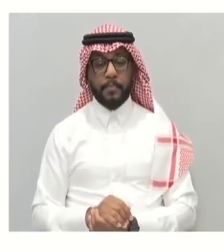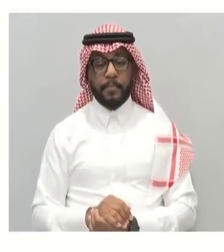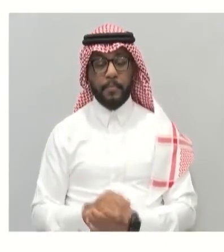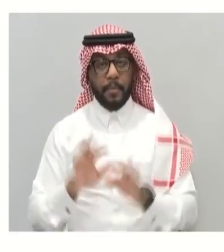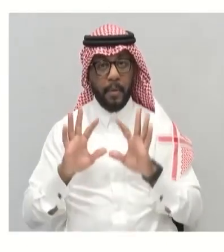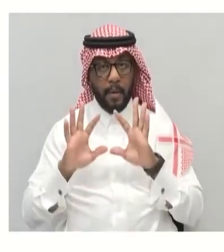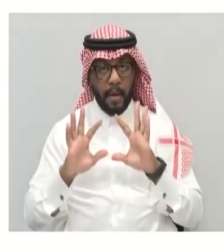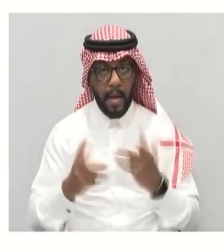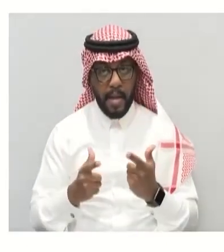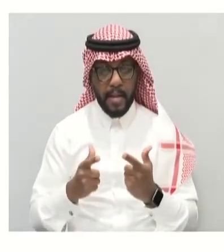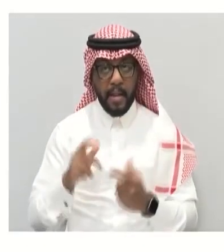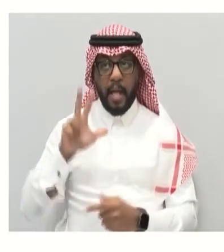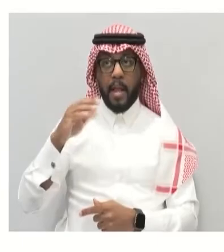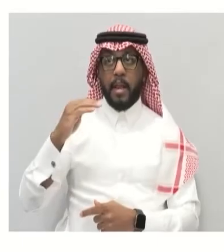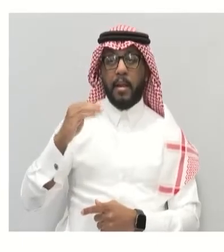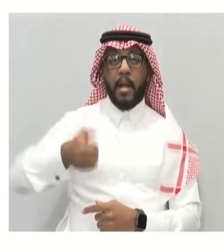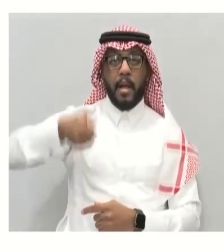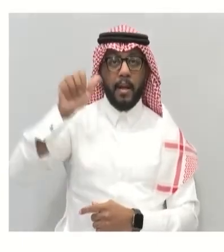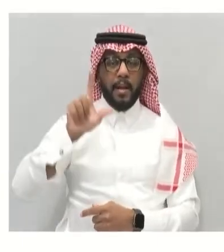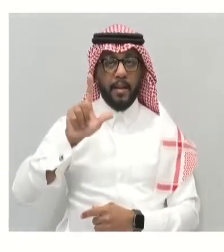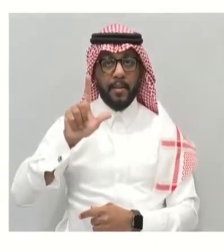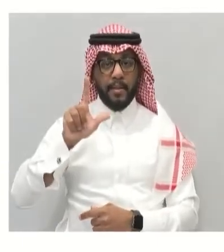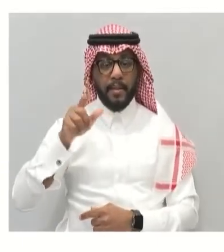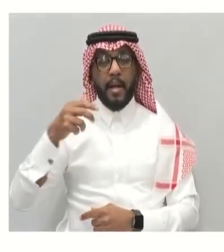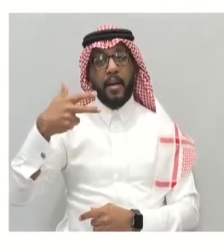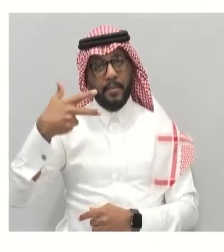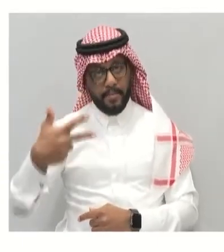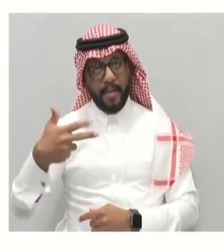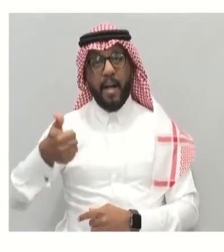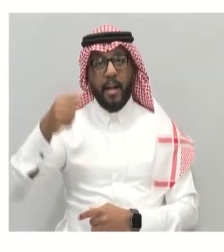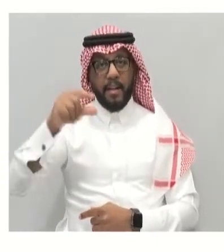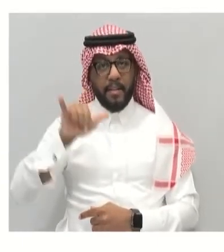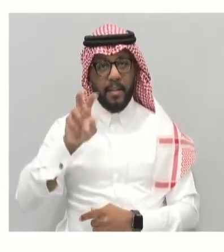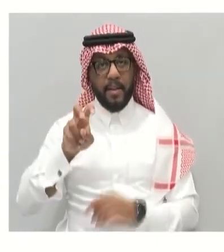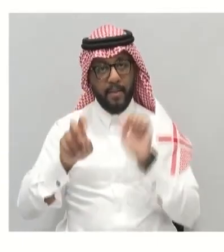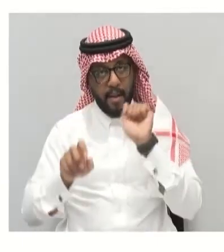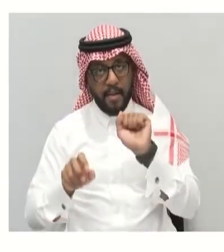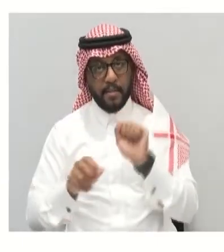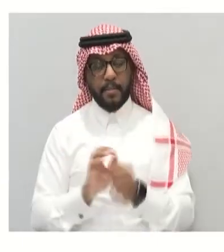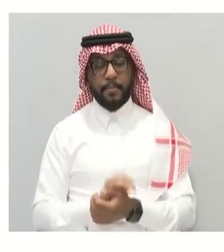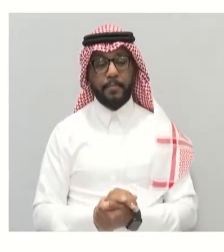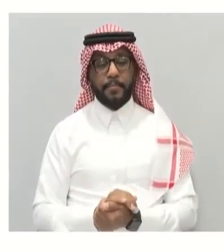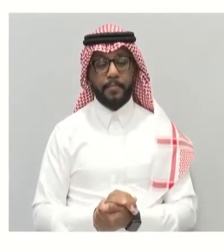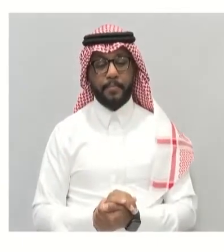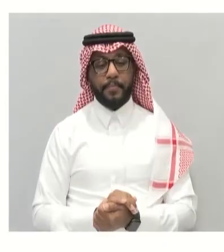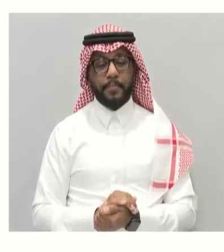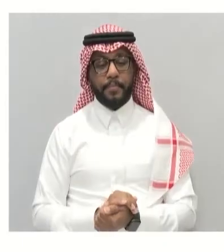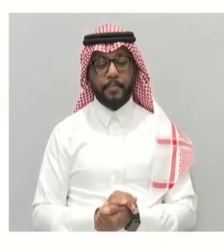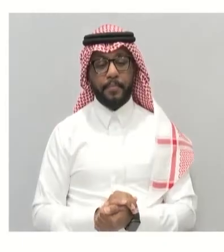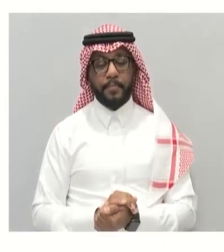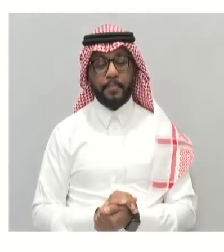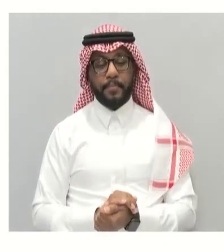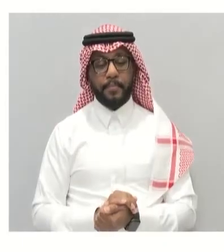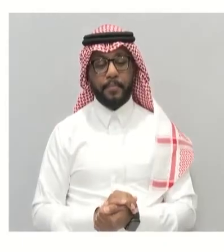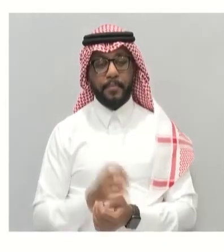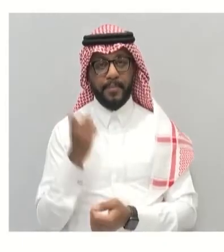اين الحال في الجمله الاولى الحال غاديه شاهد السحابه غاديه هذا حال و وهي